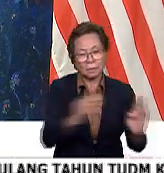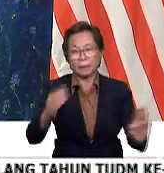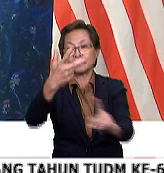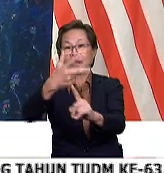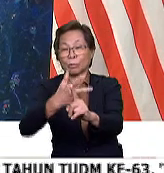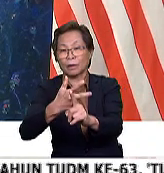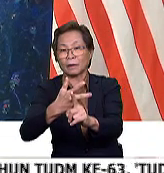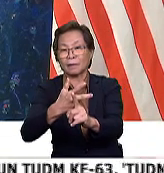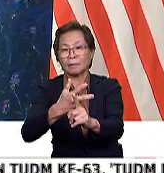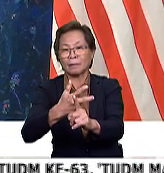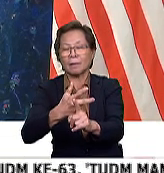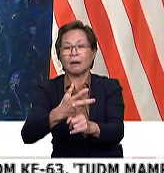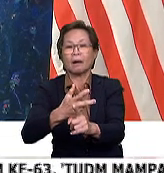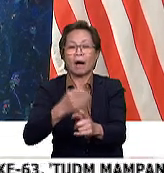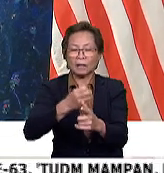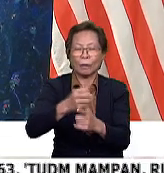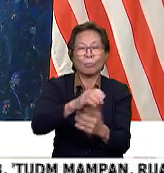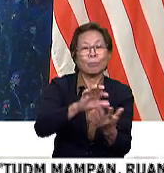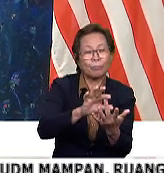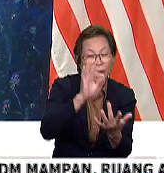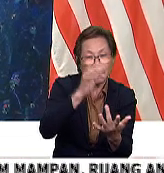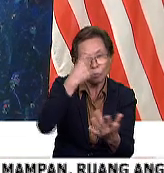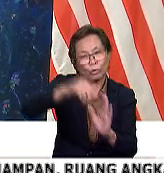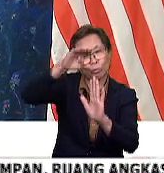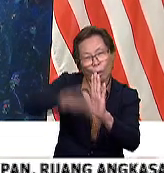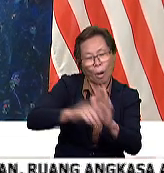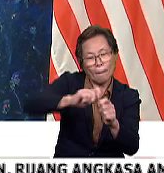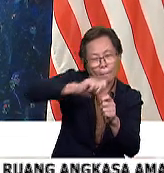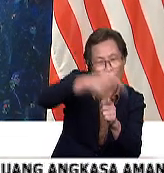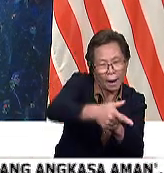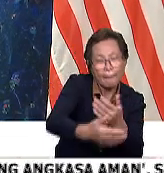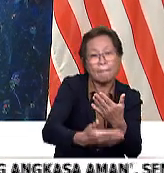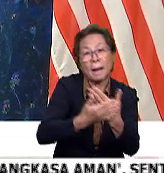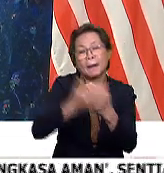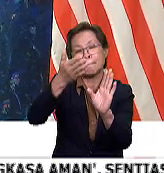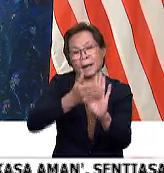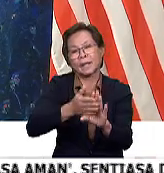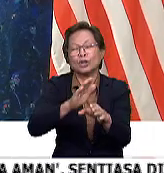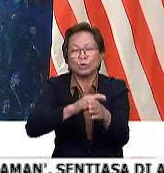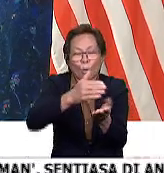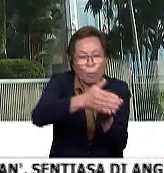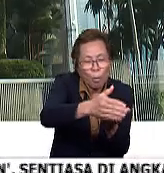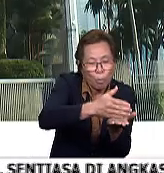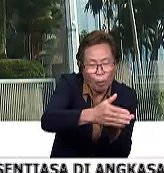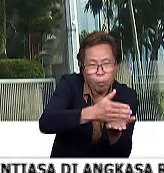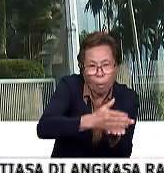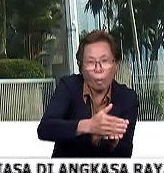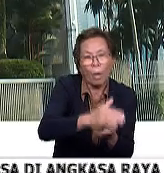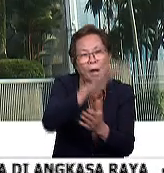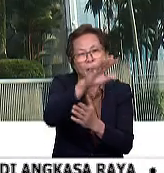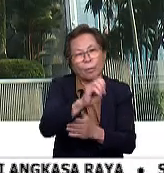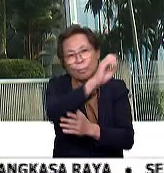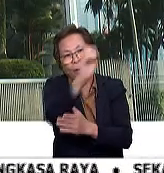atau boleh memilih untuk mendapatkan pengurangan bayaran balik secara angsuran sebanyak